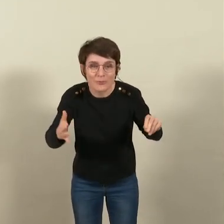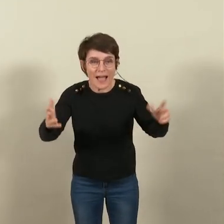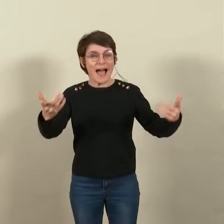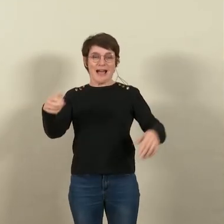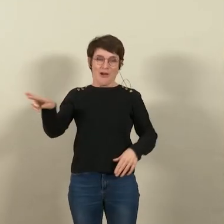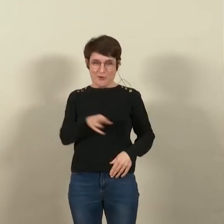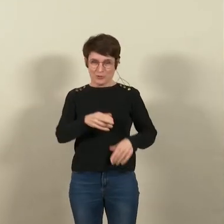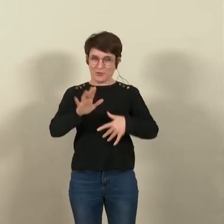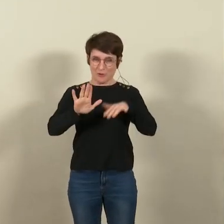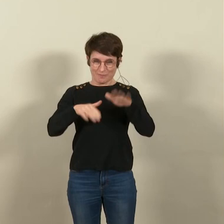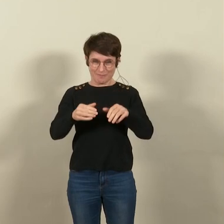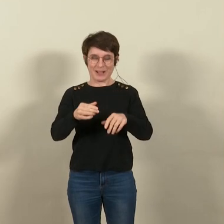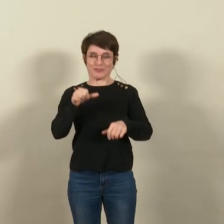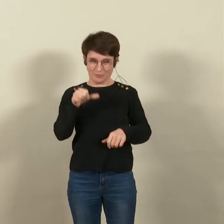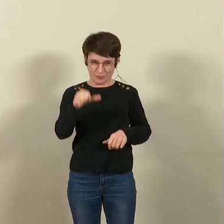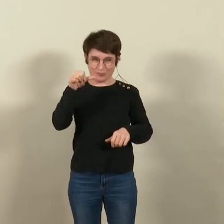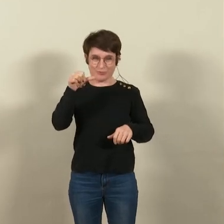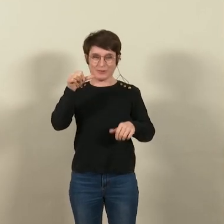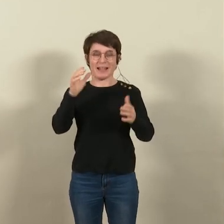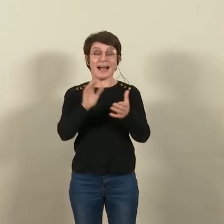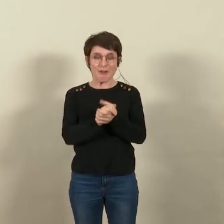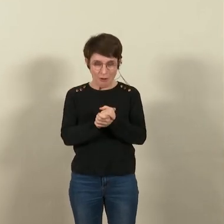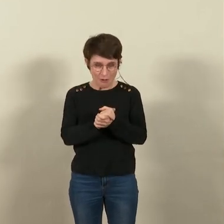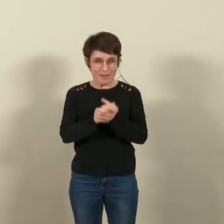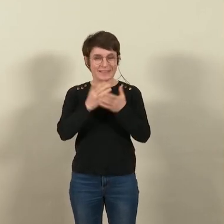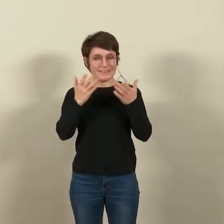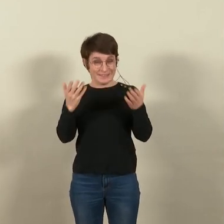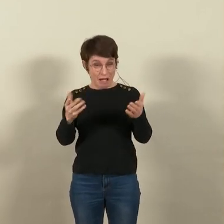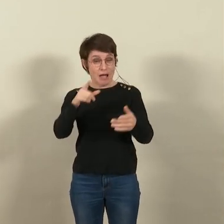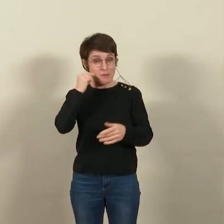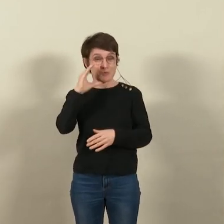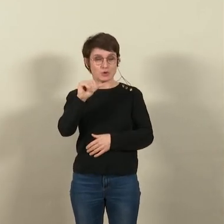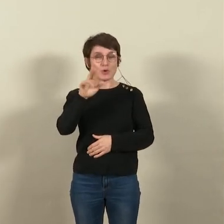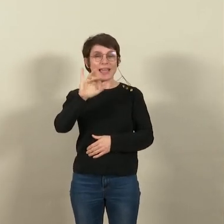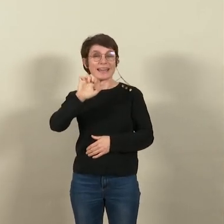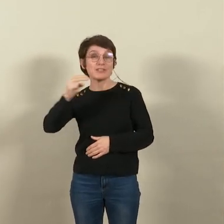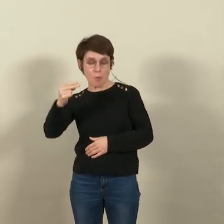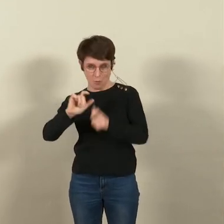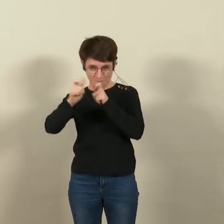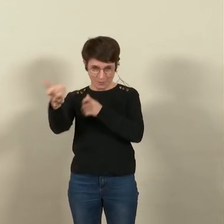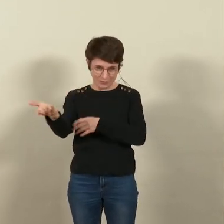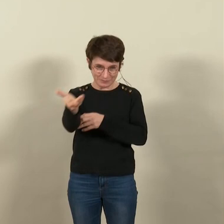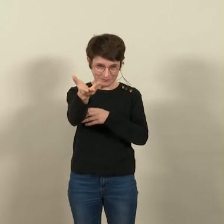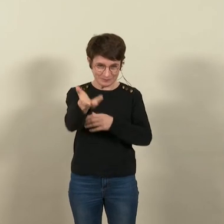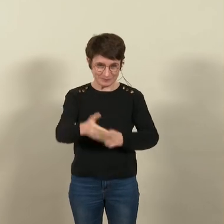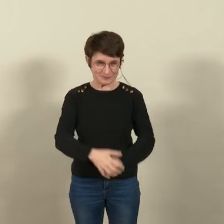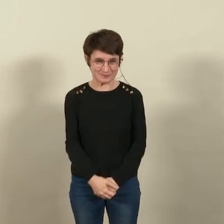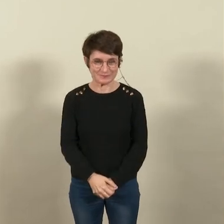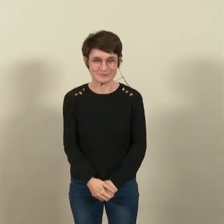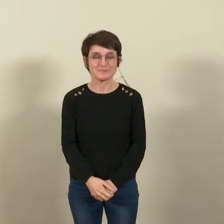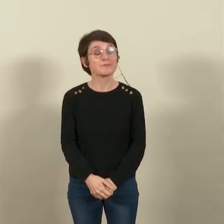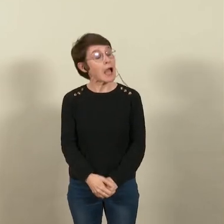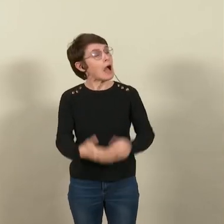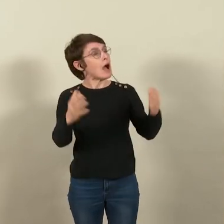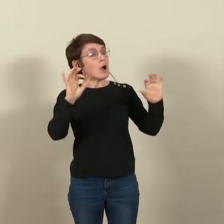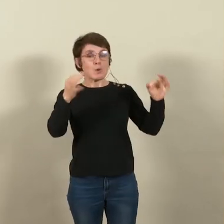donc monsieur je rouvre la séance du coup et Monsieur Carignan vous avez la parole oui merci donc on